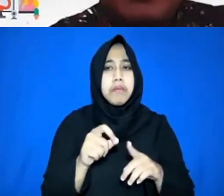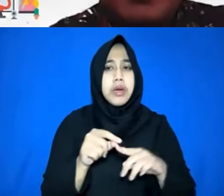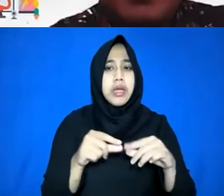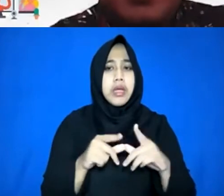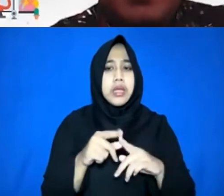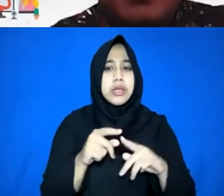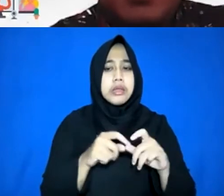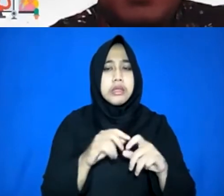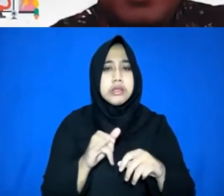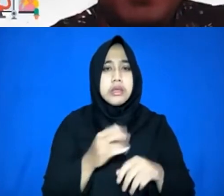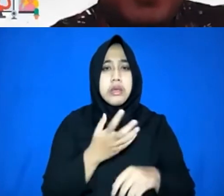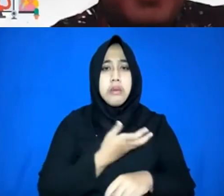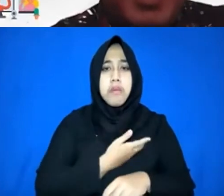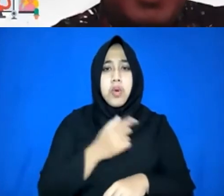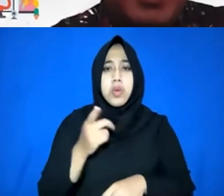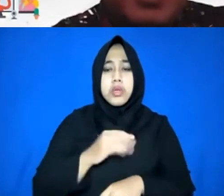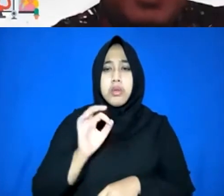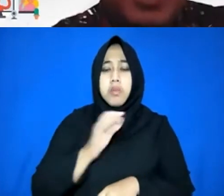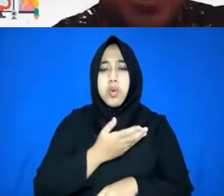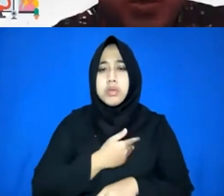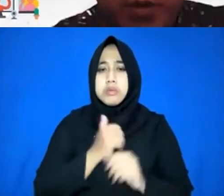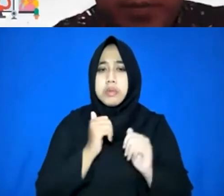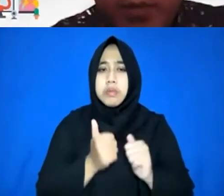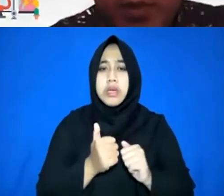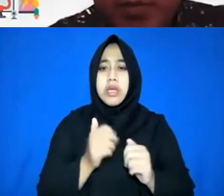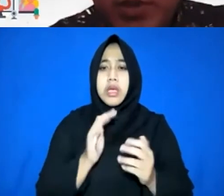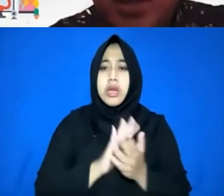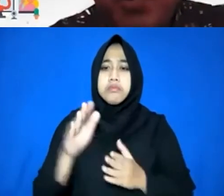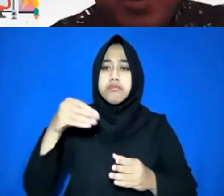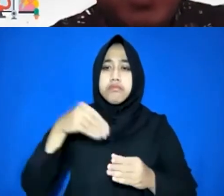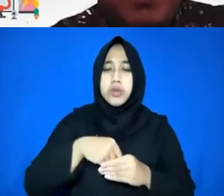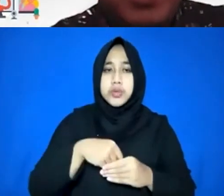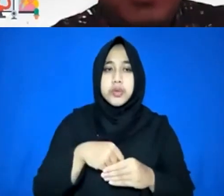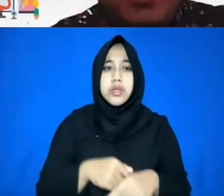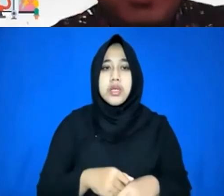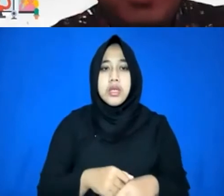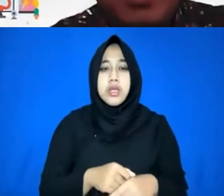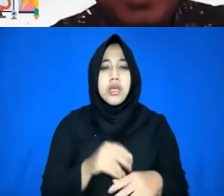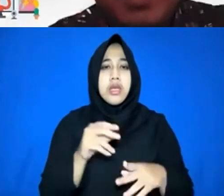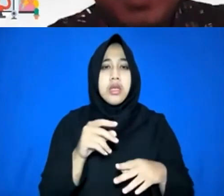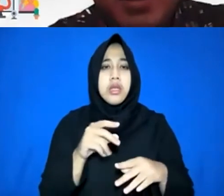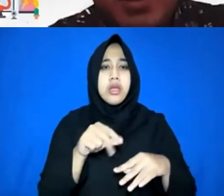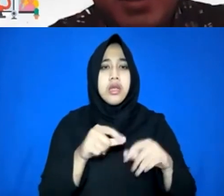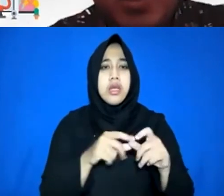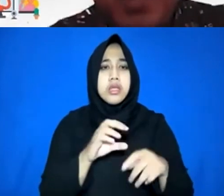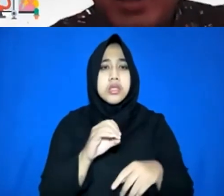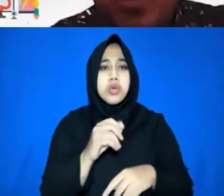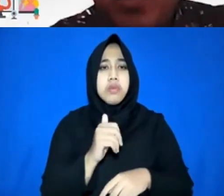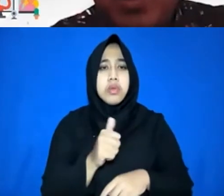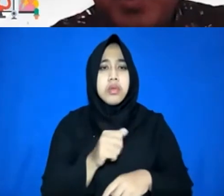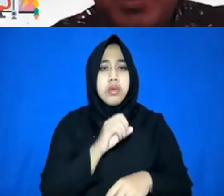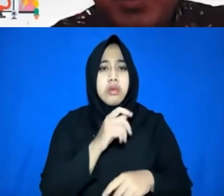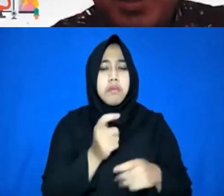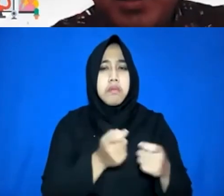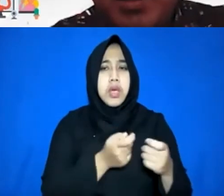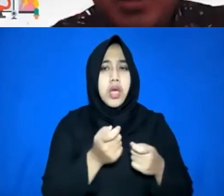mau saya harus memberanikan diri terjun. Meskipun resikonya betul, resikonya mengatur waktu